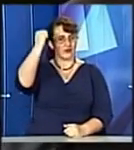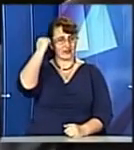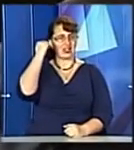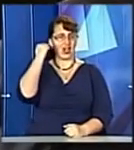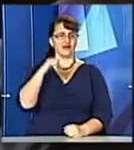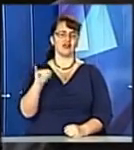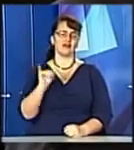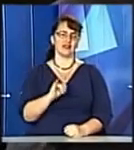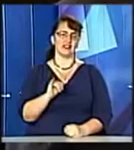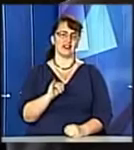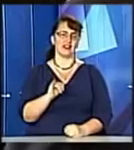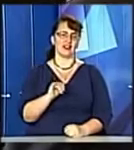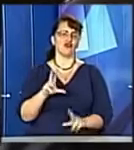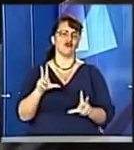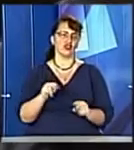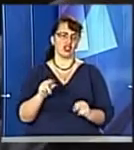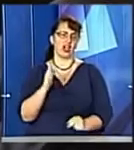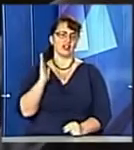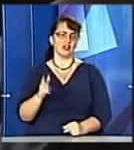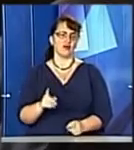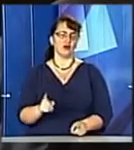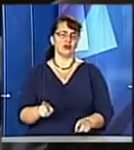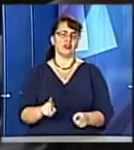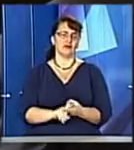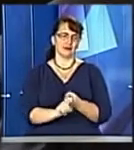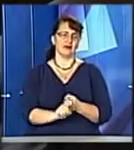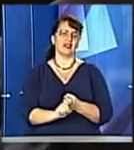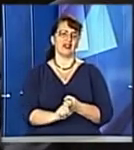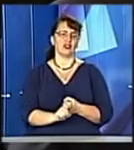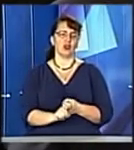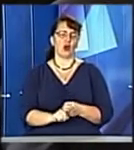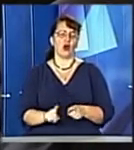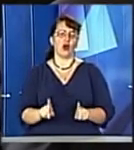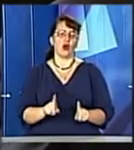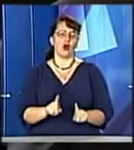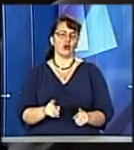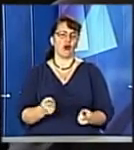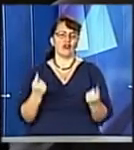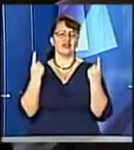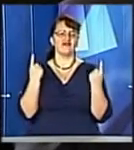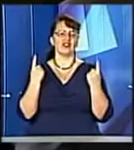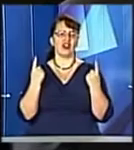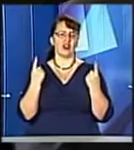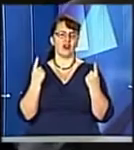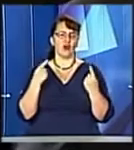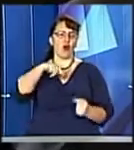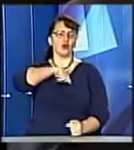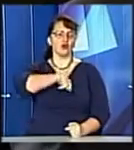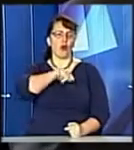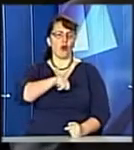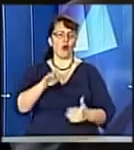і щастя бути причетним до якогось великого